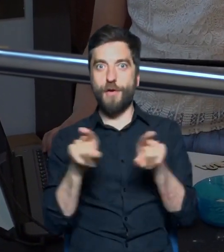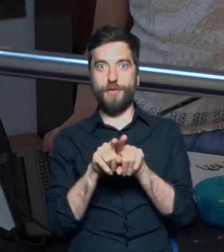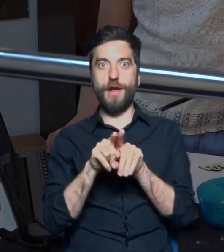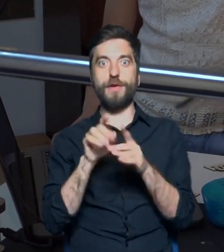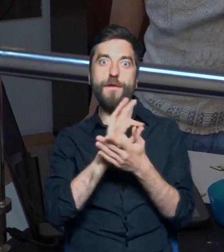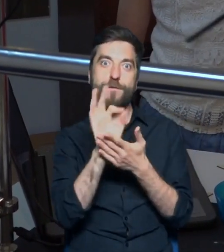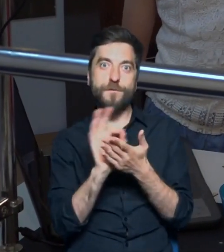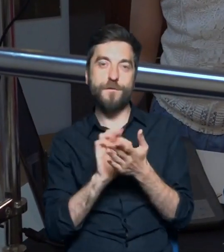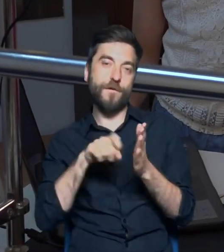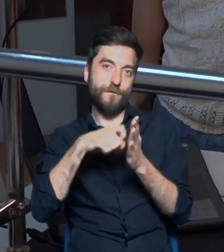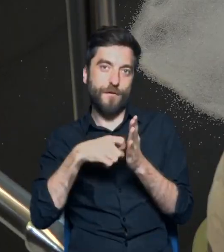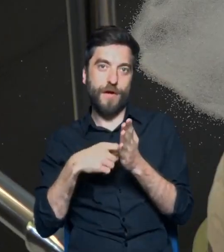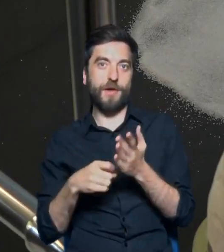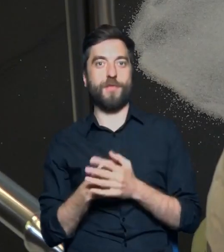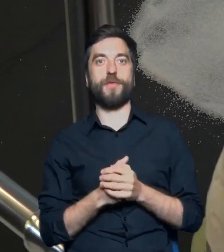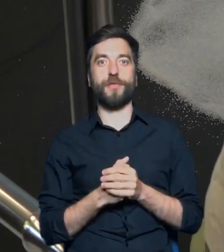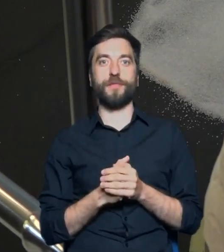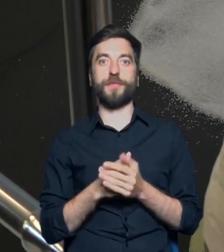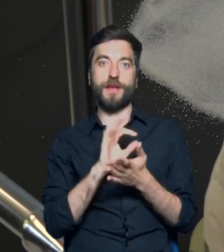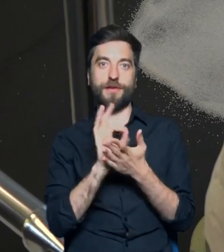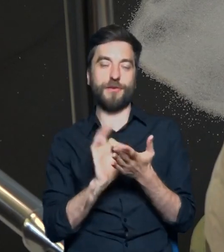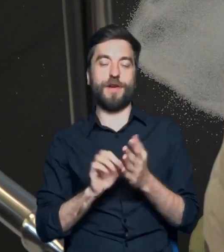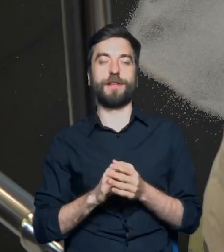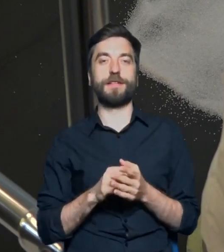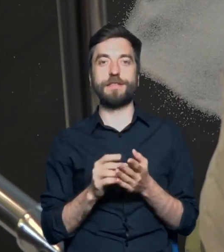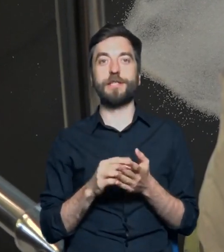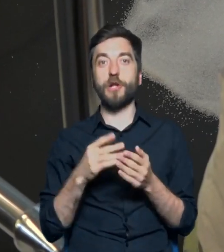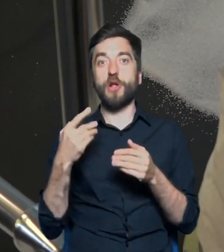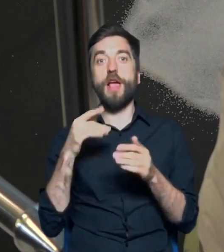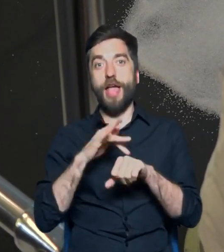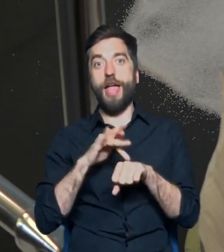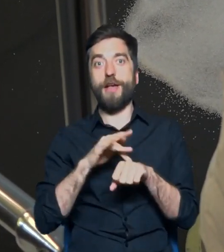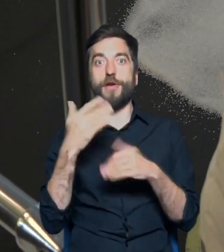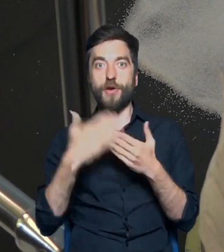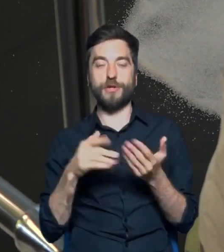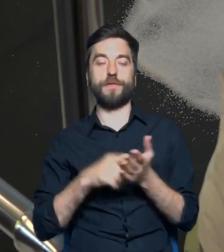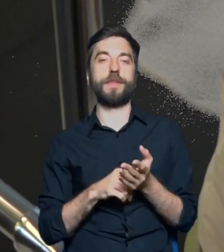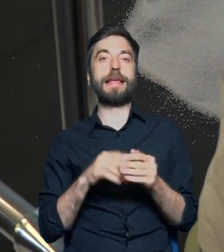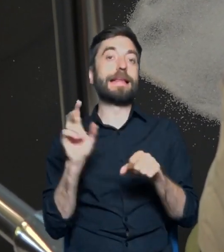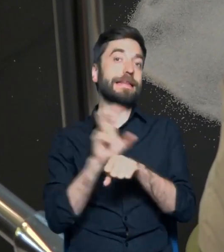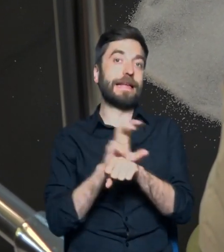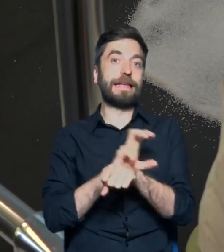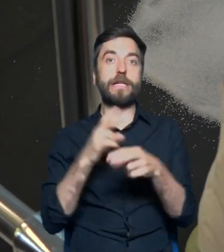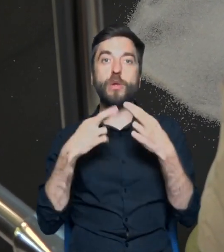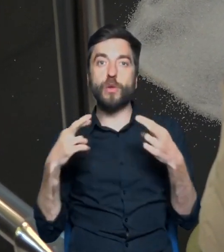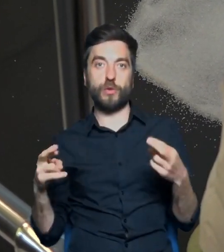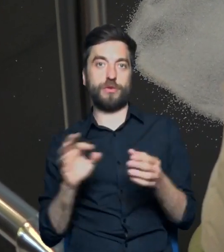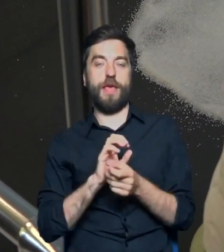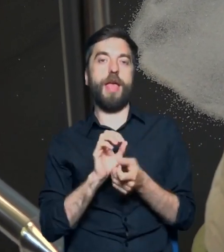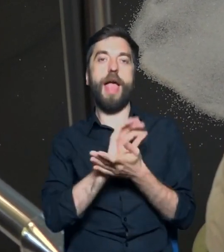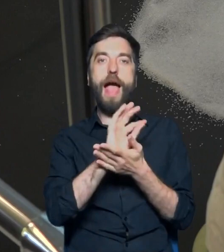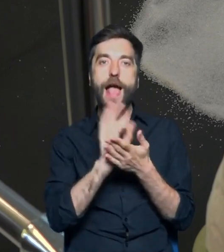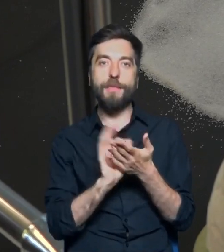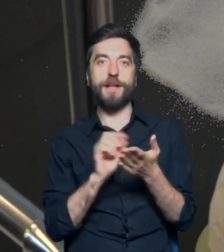zrealizowaną formę. W formie po prostu filmu końcowego efektu. Są różne techniki po prostu też animacji,